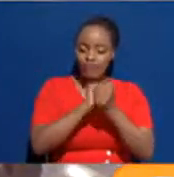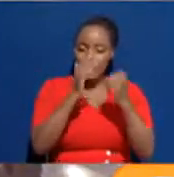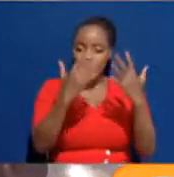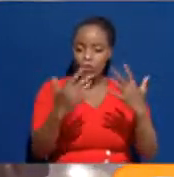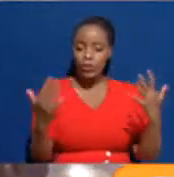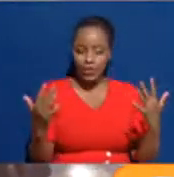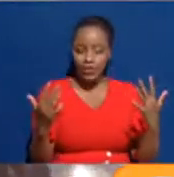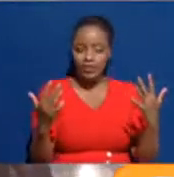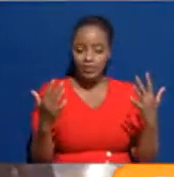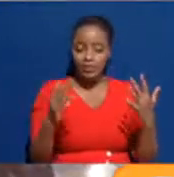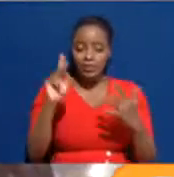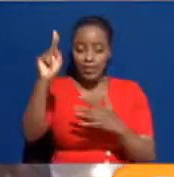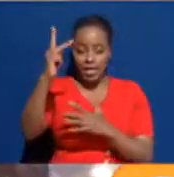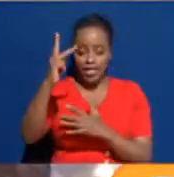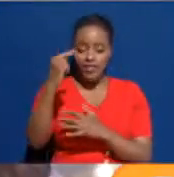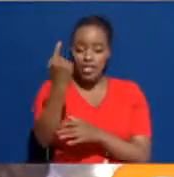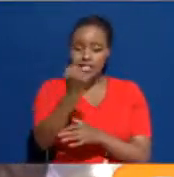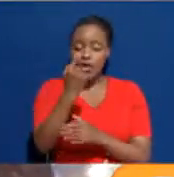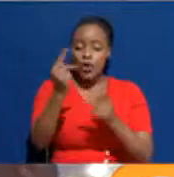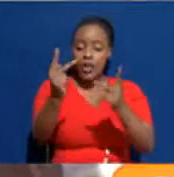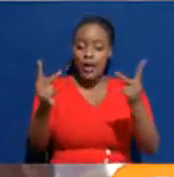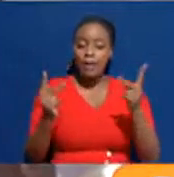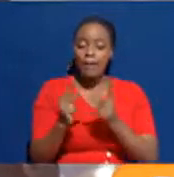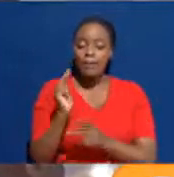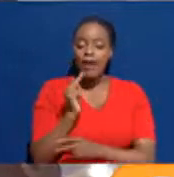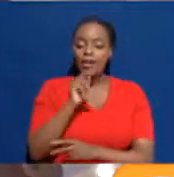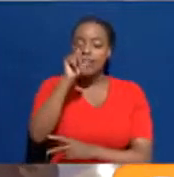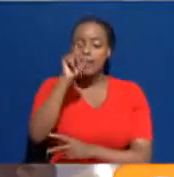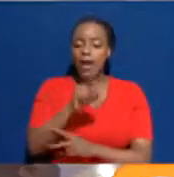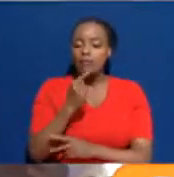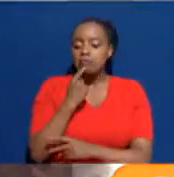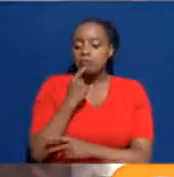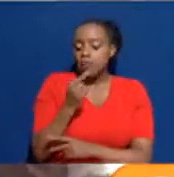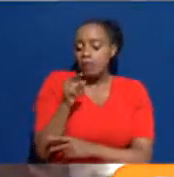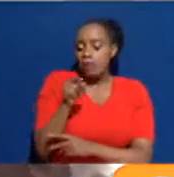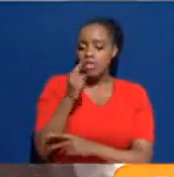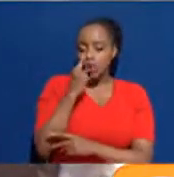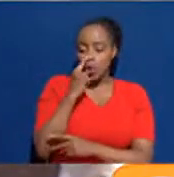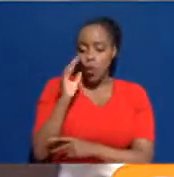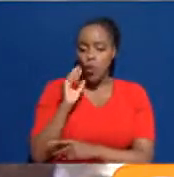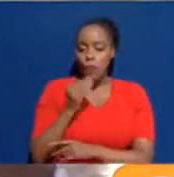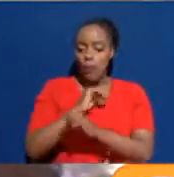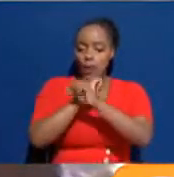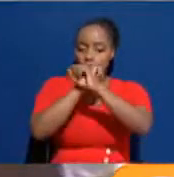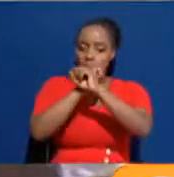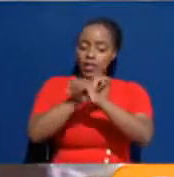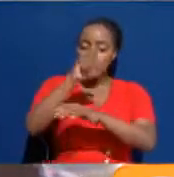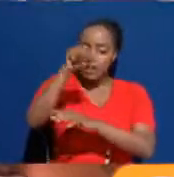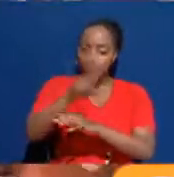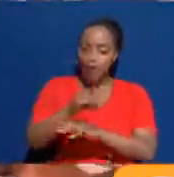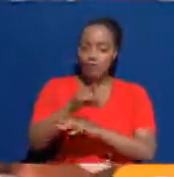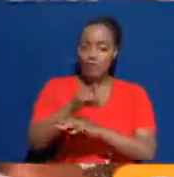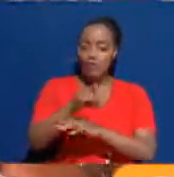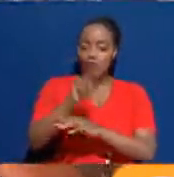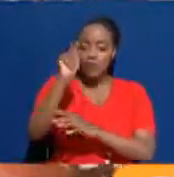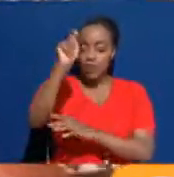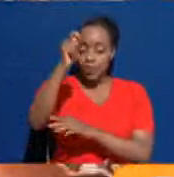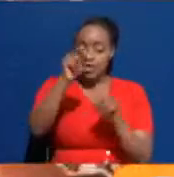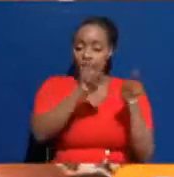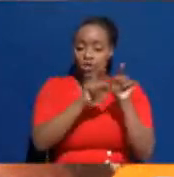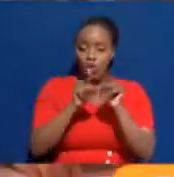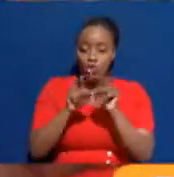property. Kenya is the only place we have to call home and we must protect it by all means. Rais